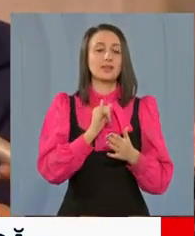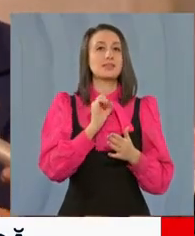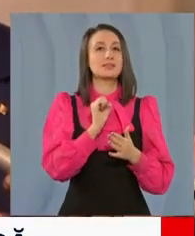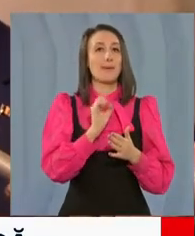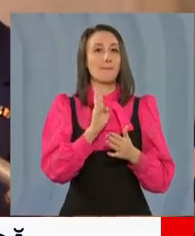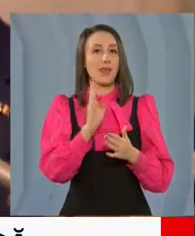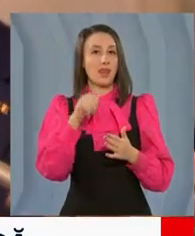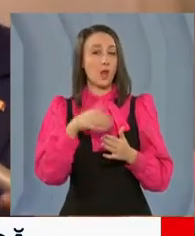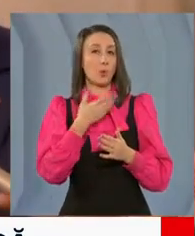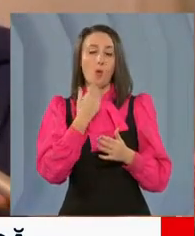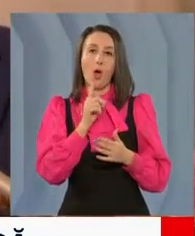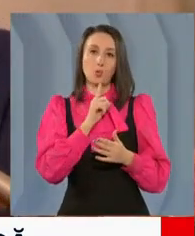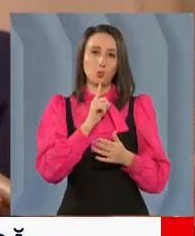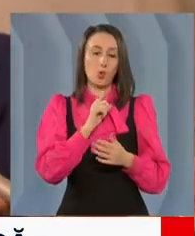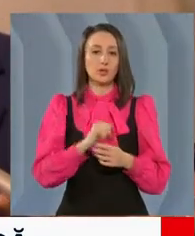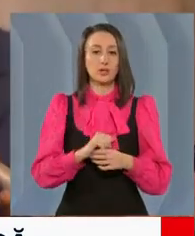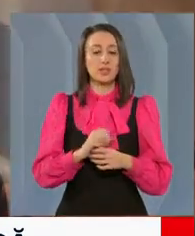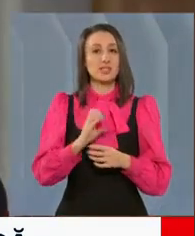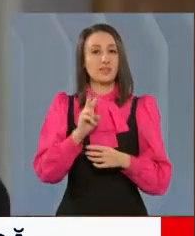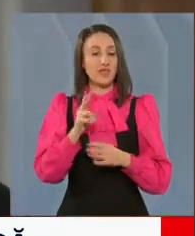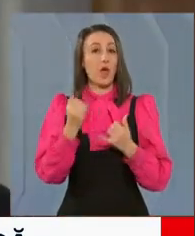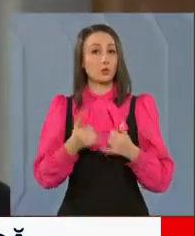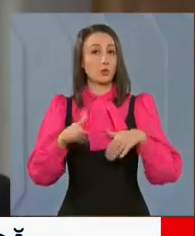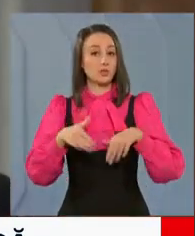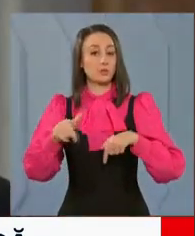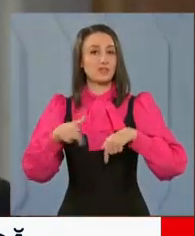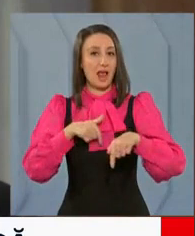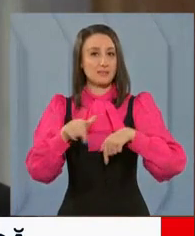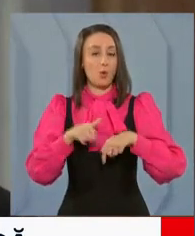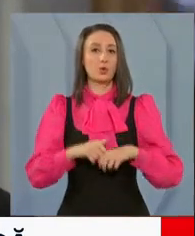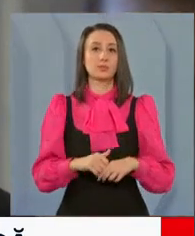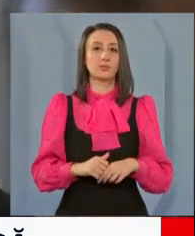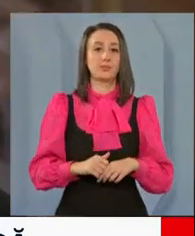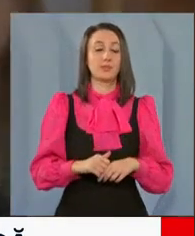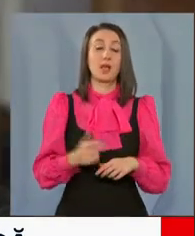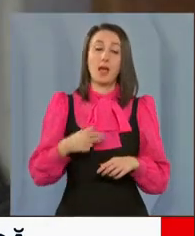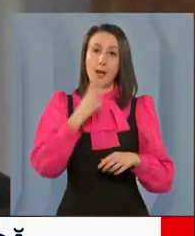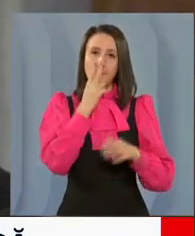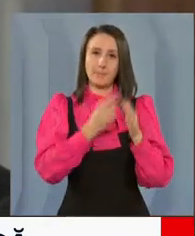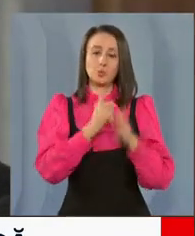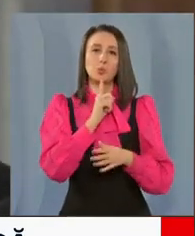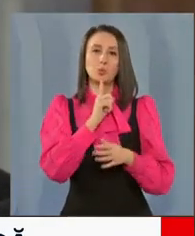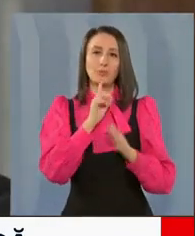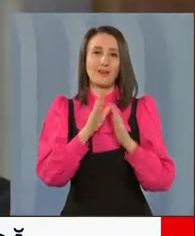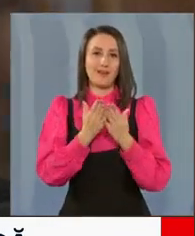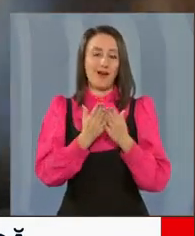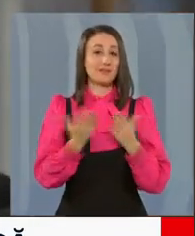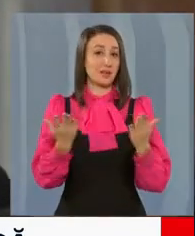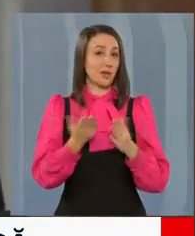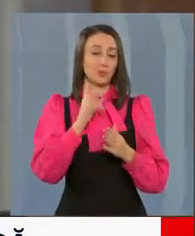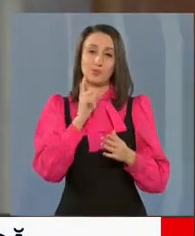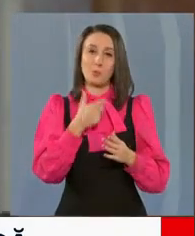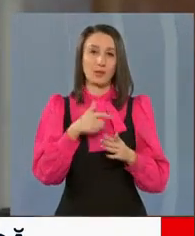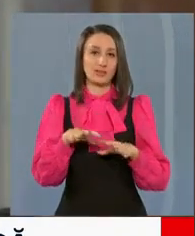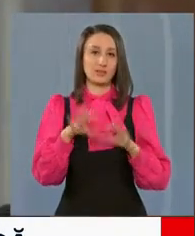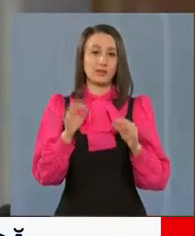nu există un autoral ei în CV ul actualului Ministru al transporturilor Sorin Grindeanu a apărut un titlu de carte care aparent nu